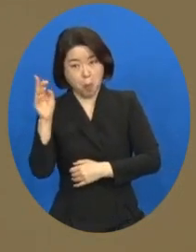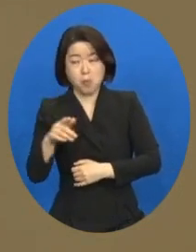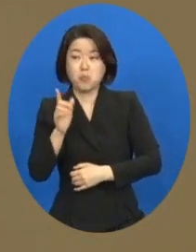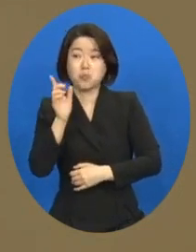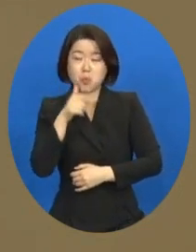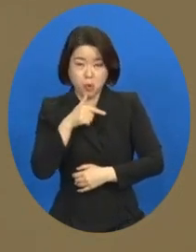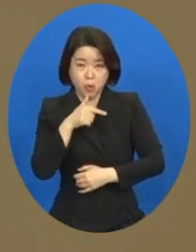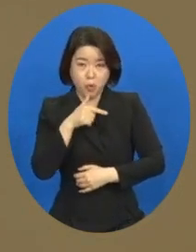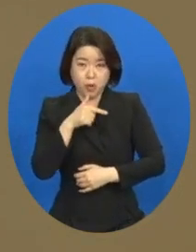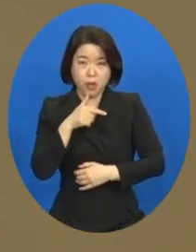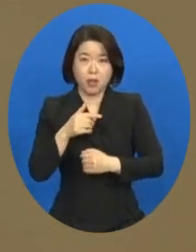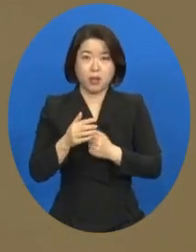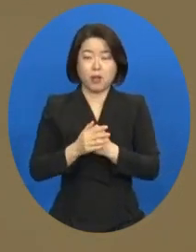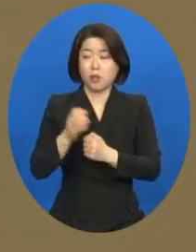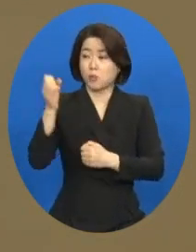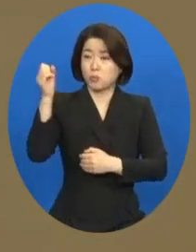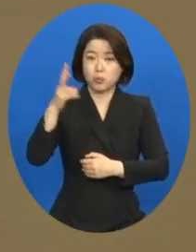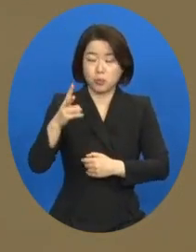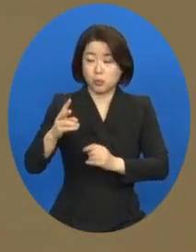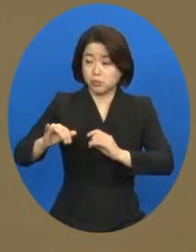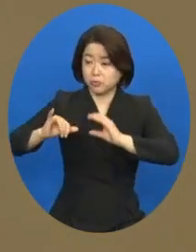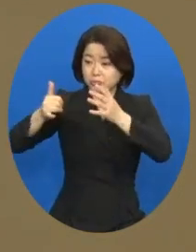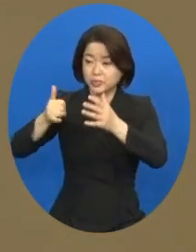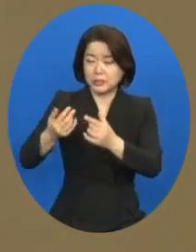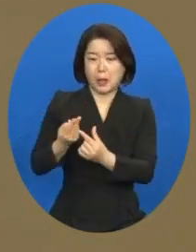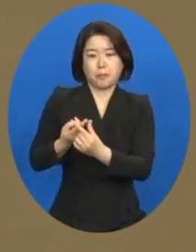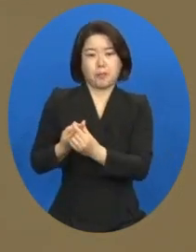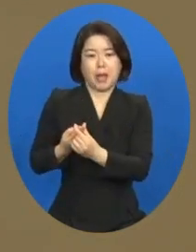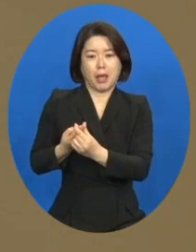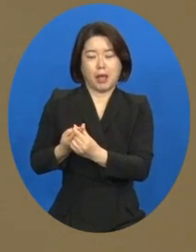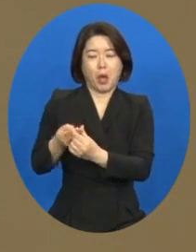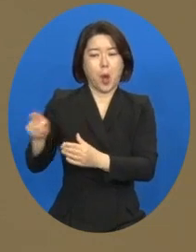월요일 또 다시 세상과 짝해서 살아요.